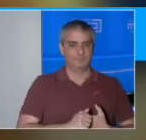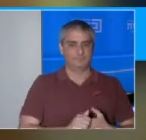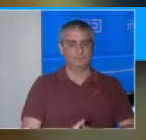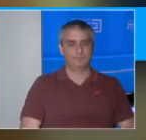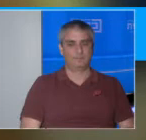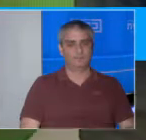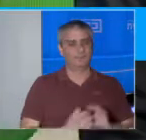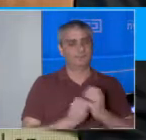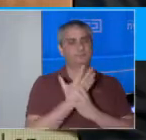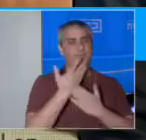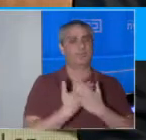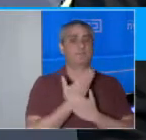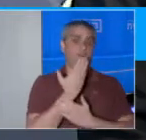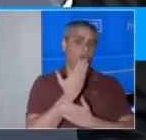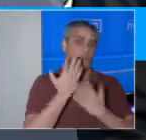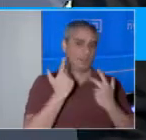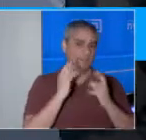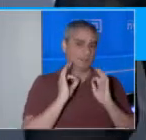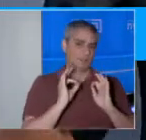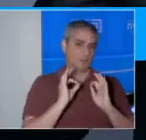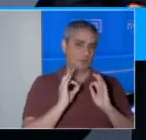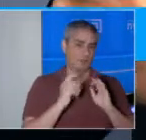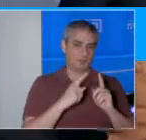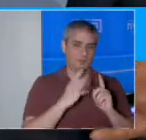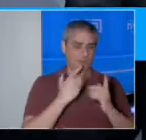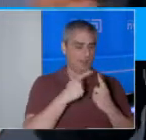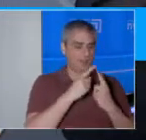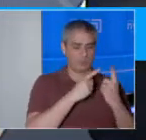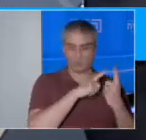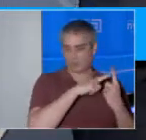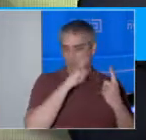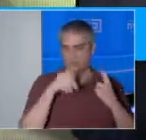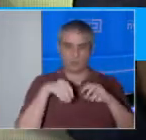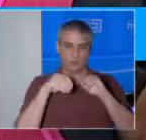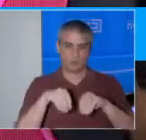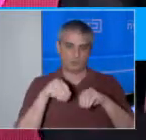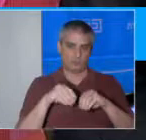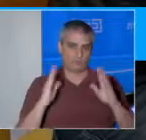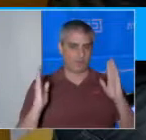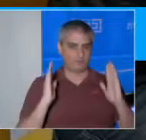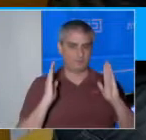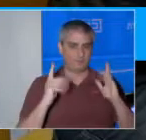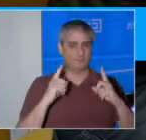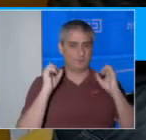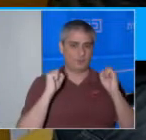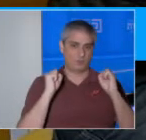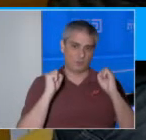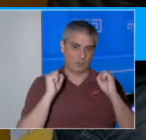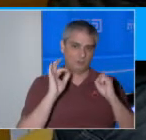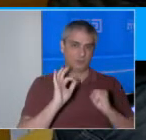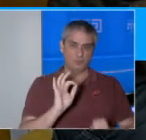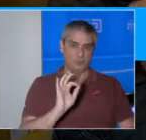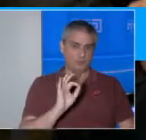של צמיחה והתחדשות וכמה סמליות בין חג החנוכה לחג ט"ו בשבט ויום הולדת